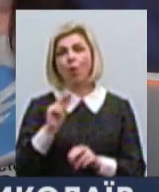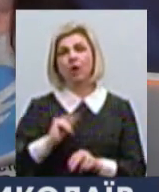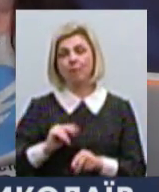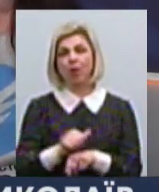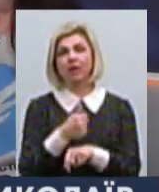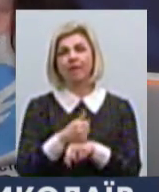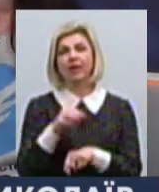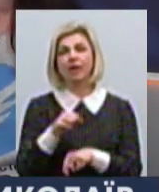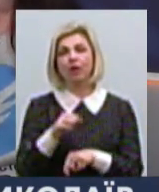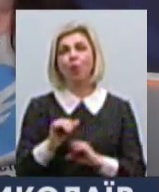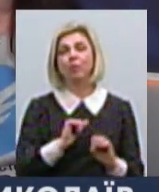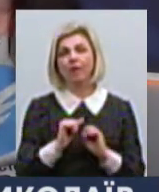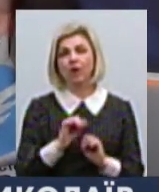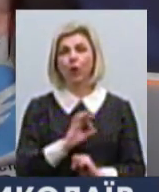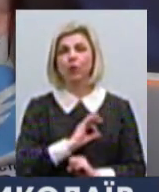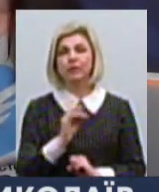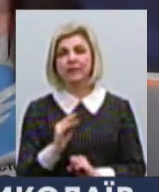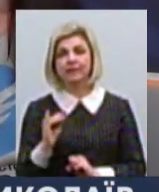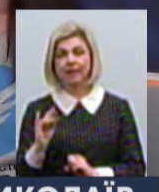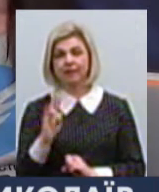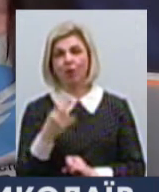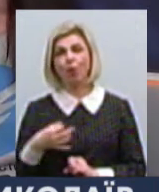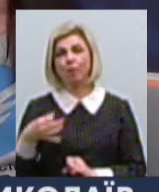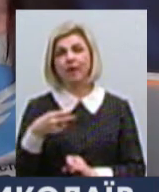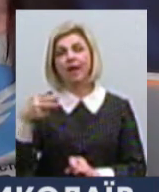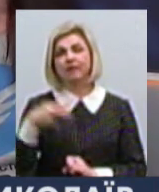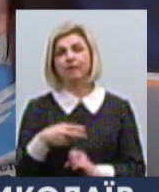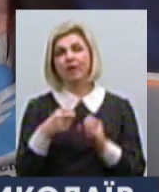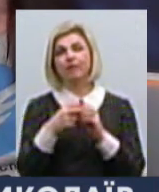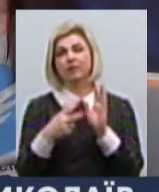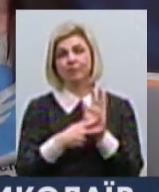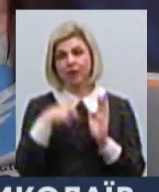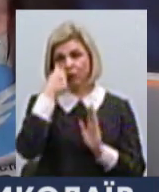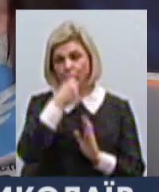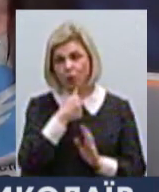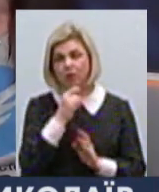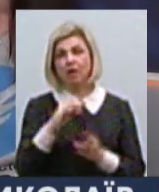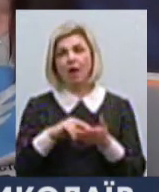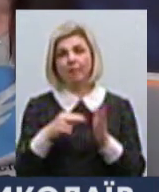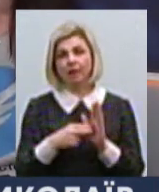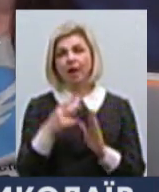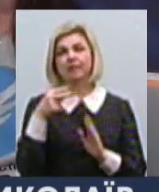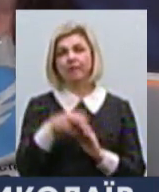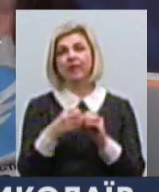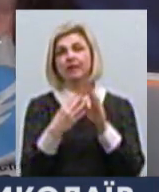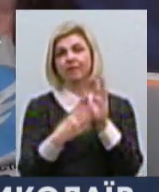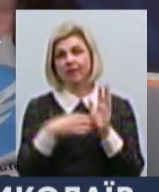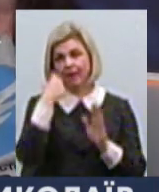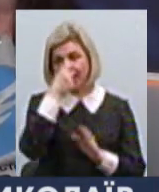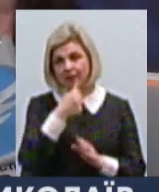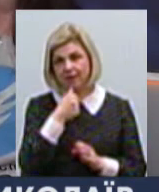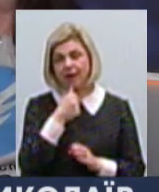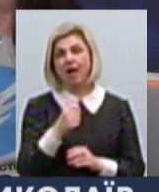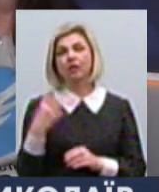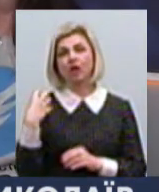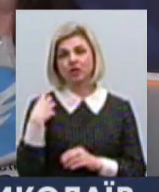Головного територіального управління юстиції Миколаївської області у 2018 році та плани на 2019 рік